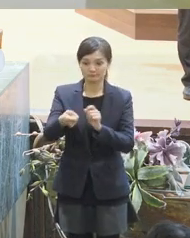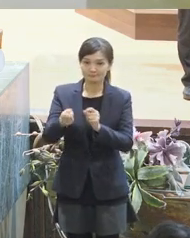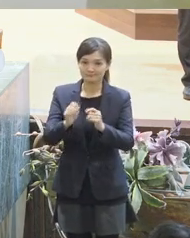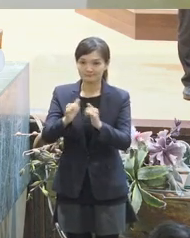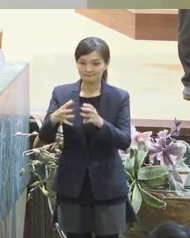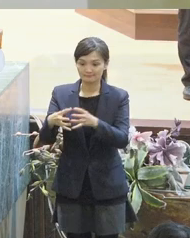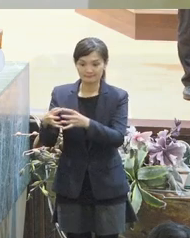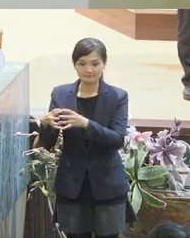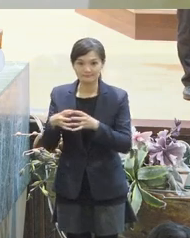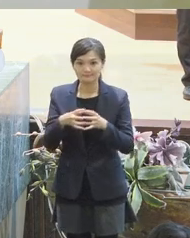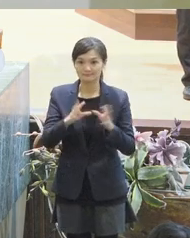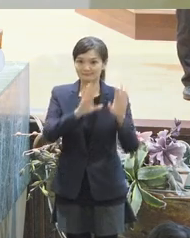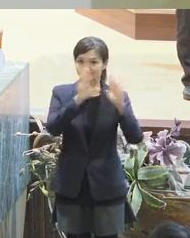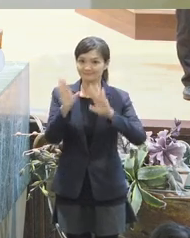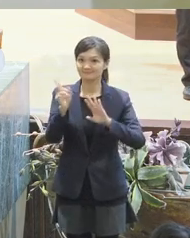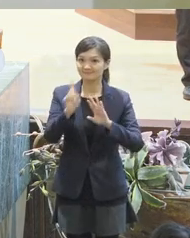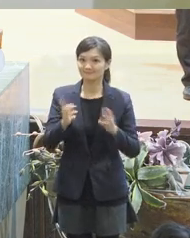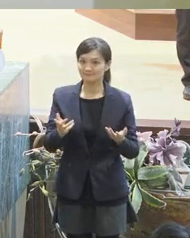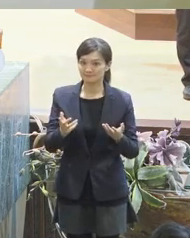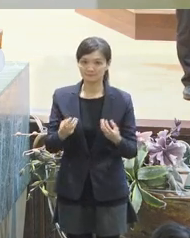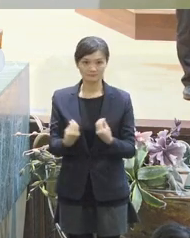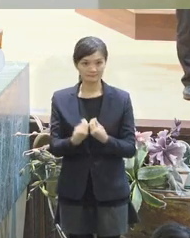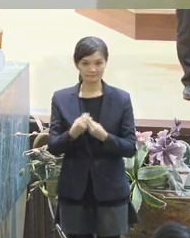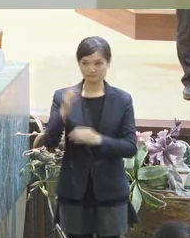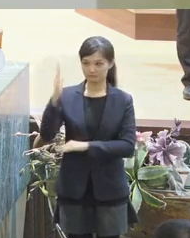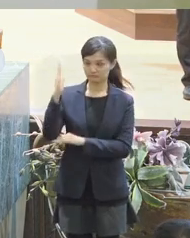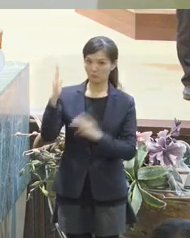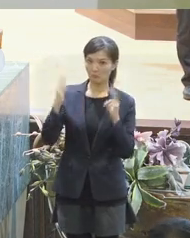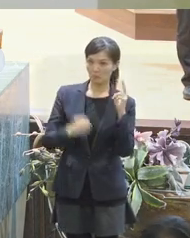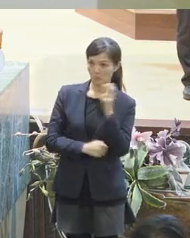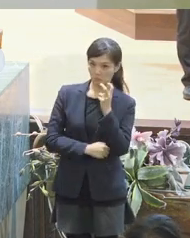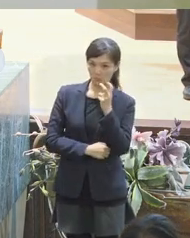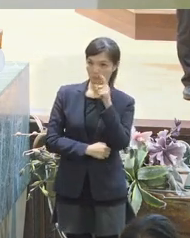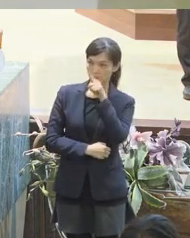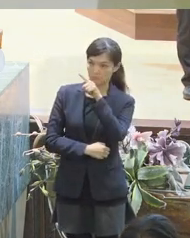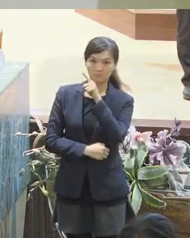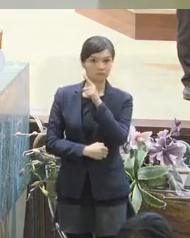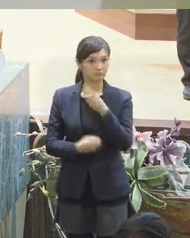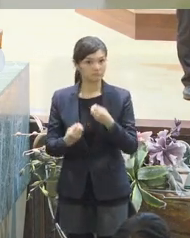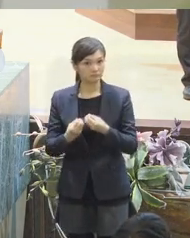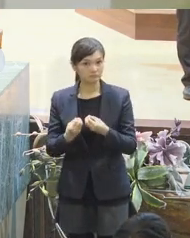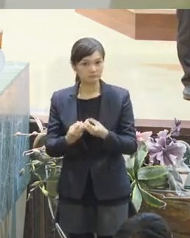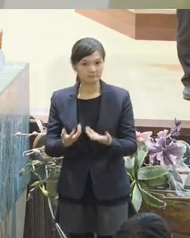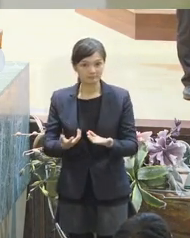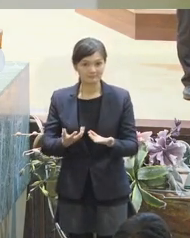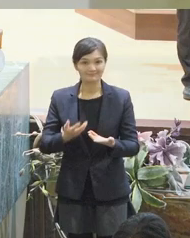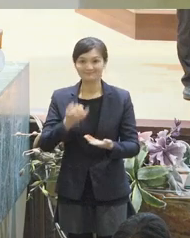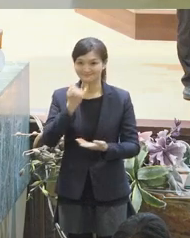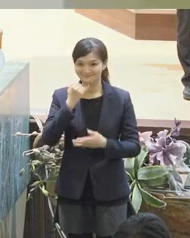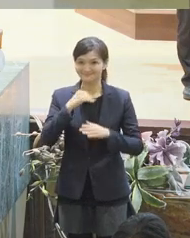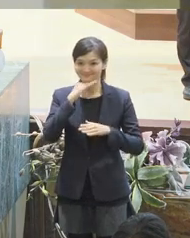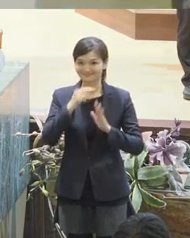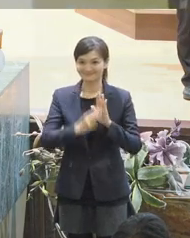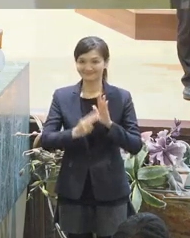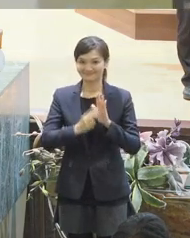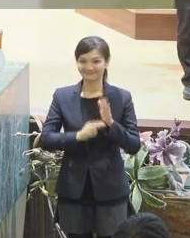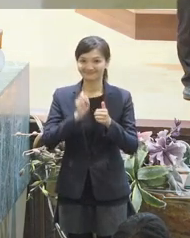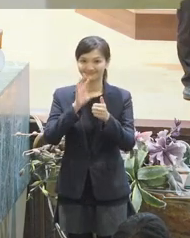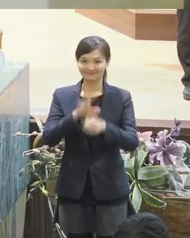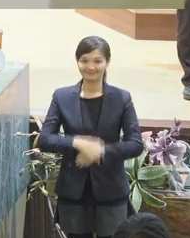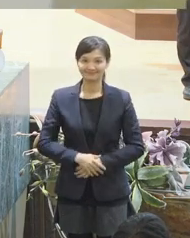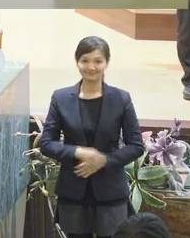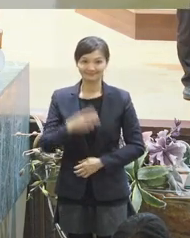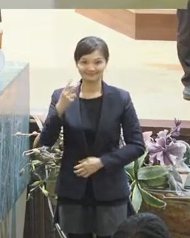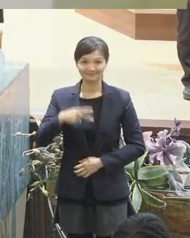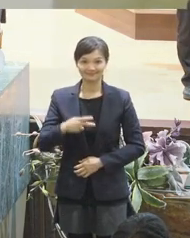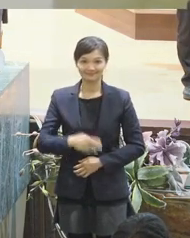又如何去监督政府做了这些事情，然后来然后另外我想特别讲的事情是，